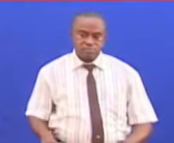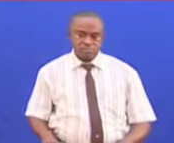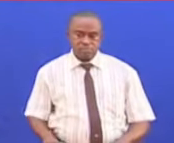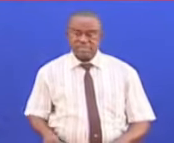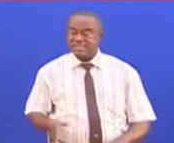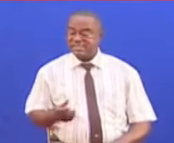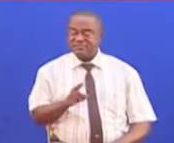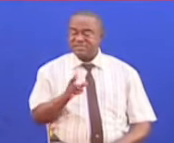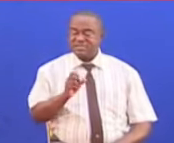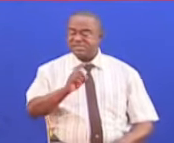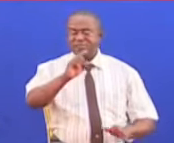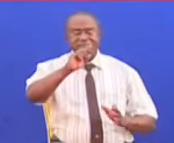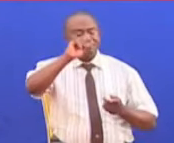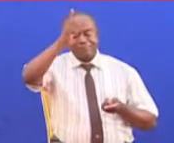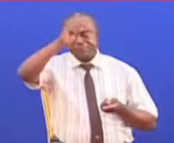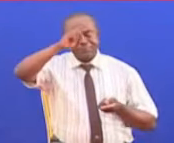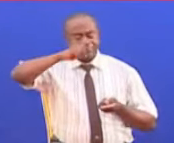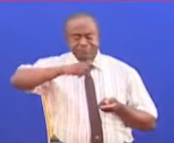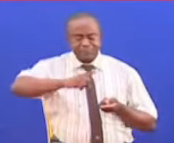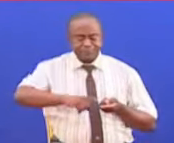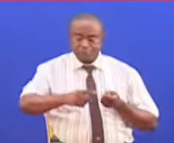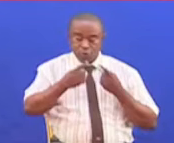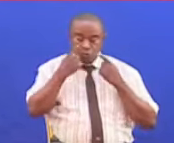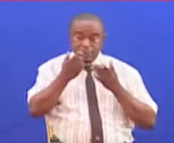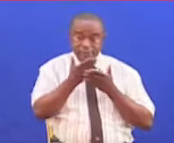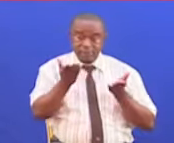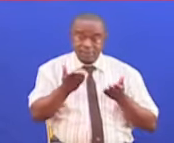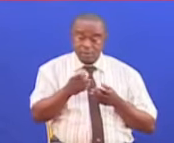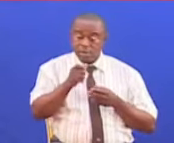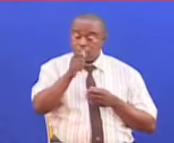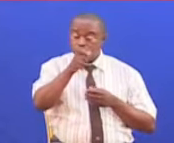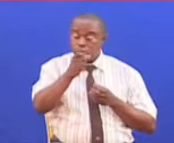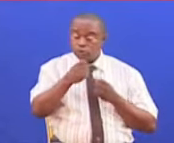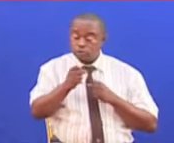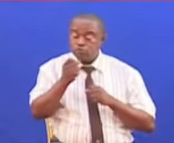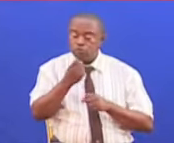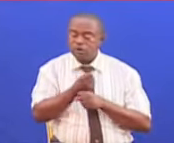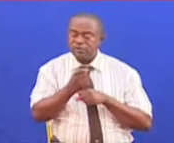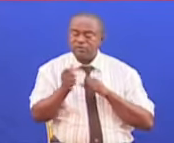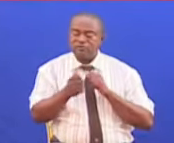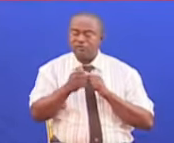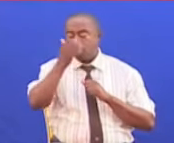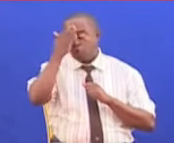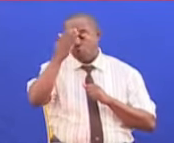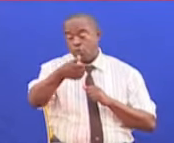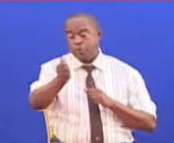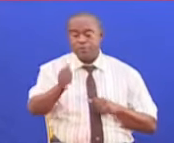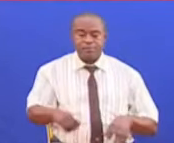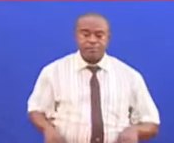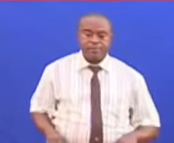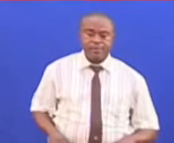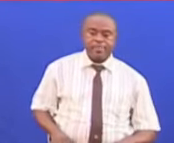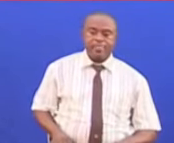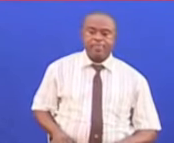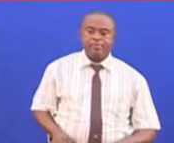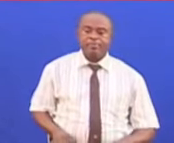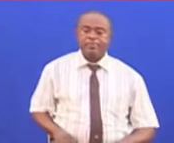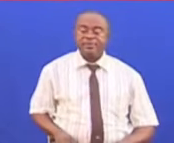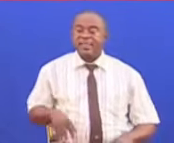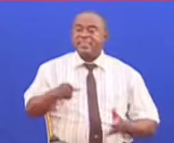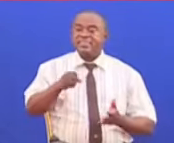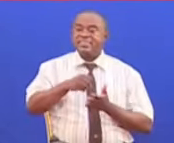wakatipu angalia wat naaji kule Wan jif ny Mambo wanaka kenda kupu kwa damani Ya hisa